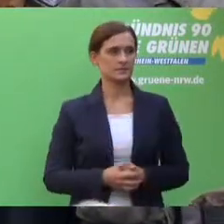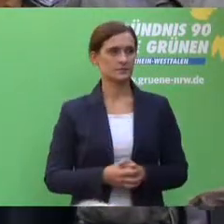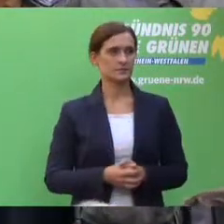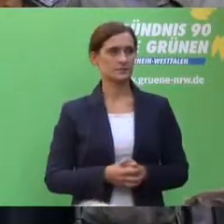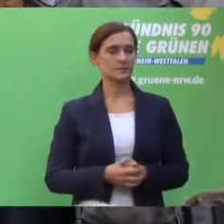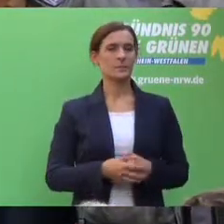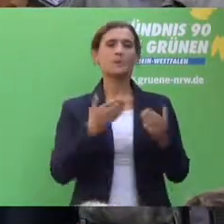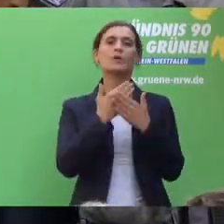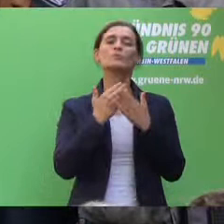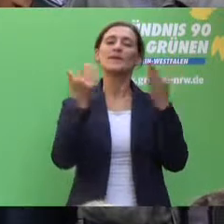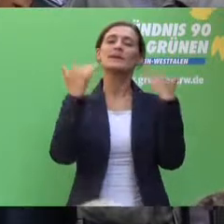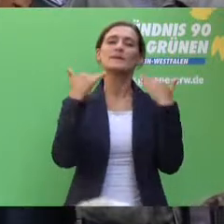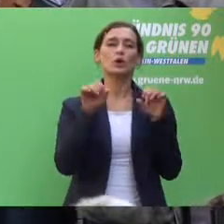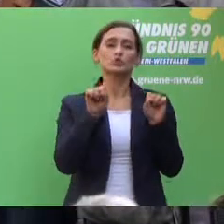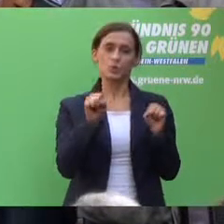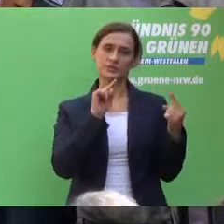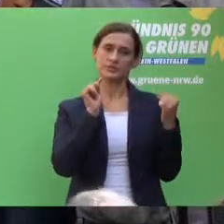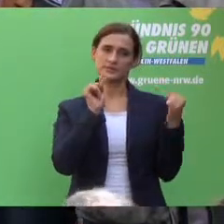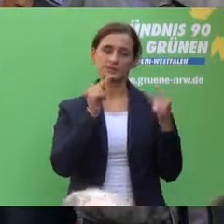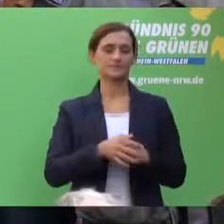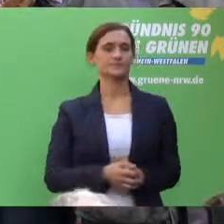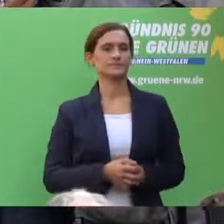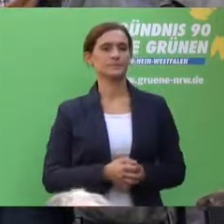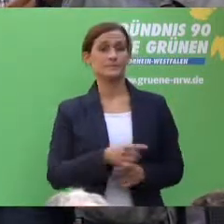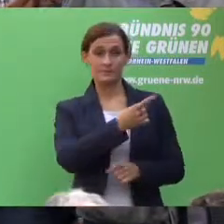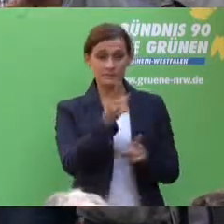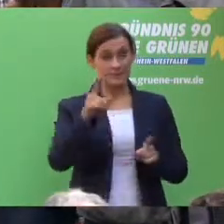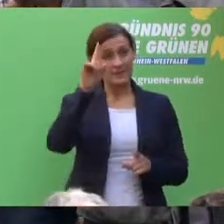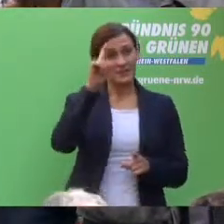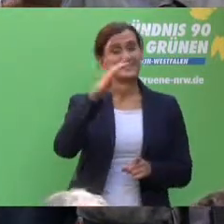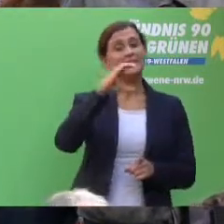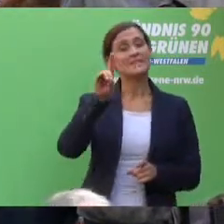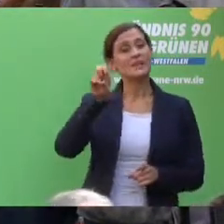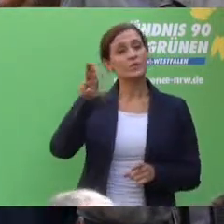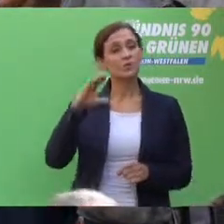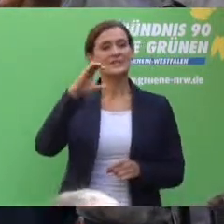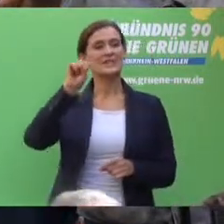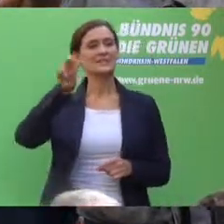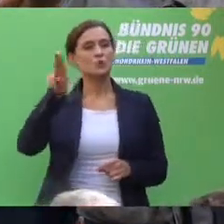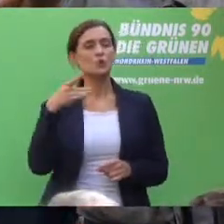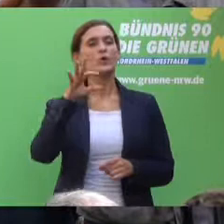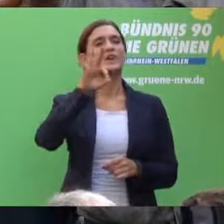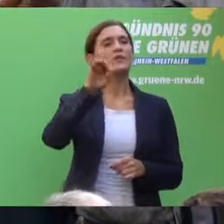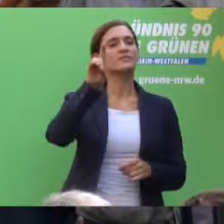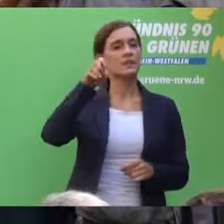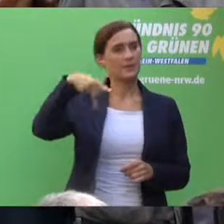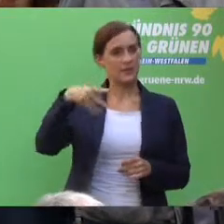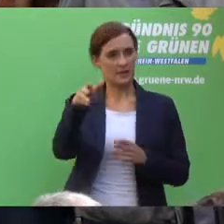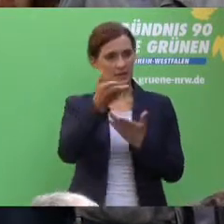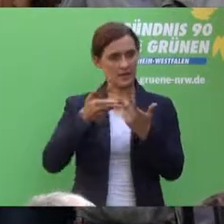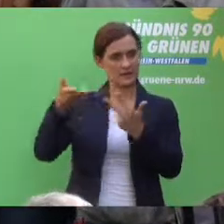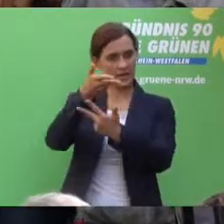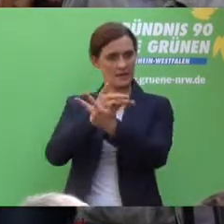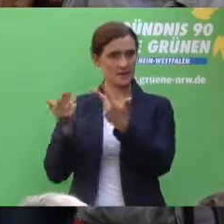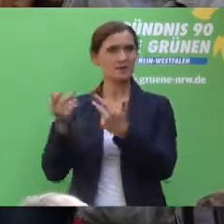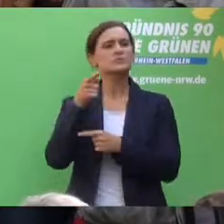wo wir über Klimaschutz reden. Ihr wisst ja, CDU, CSU und FDP, die sind